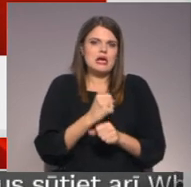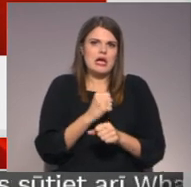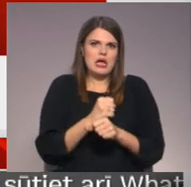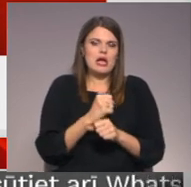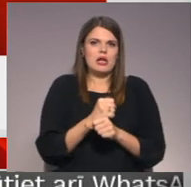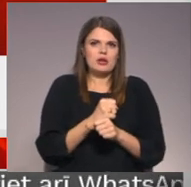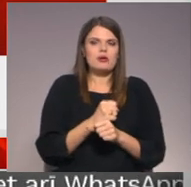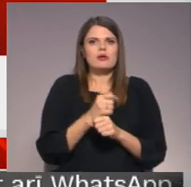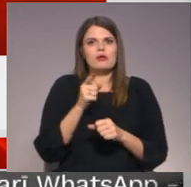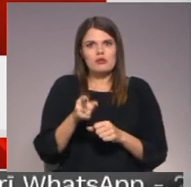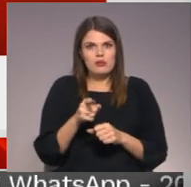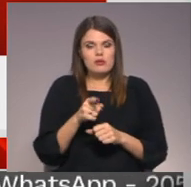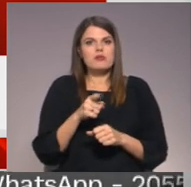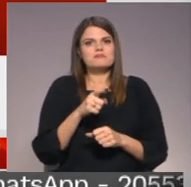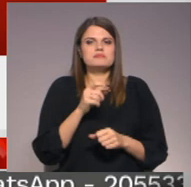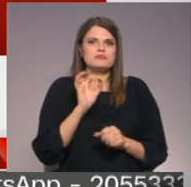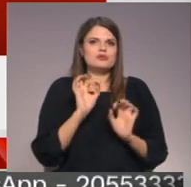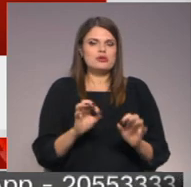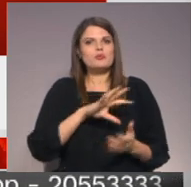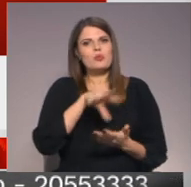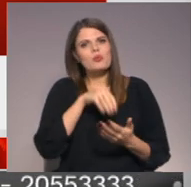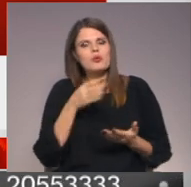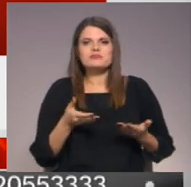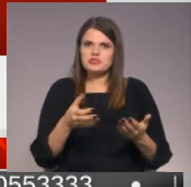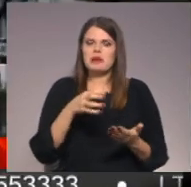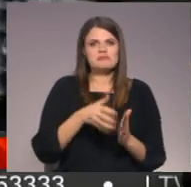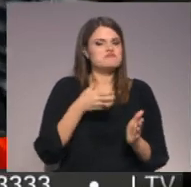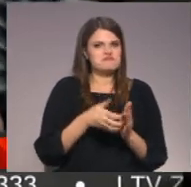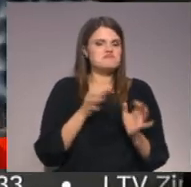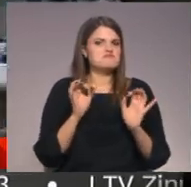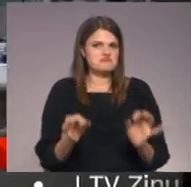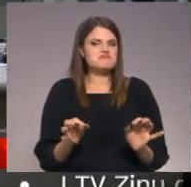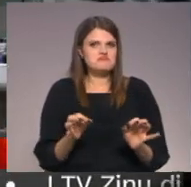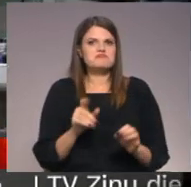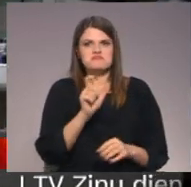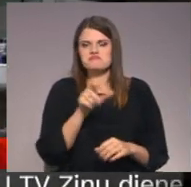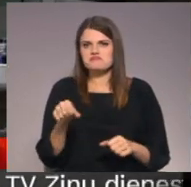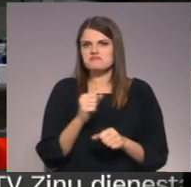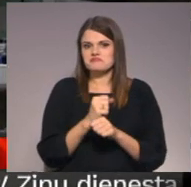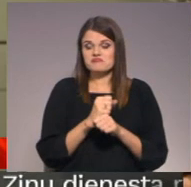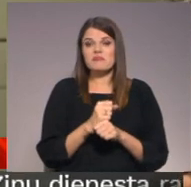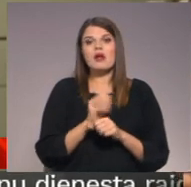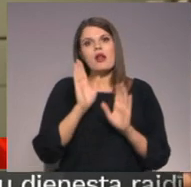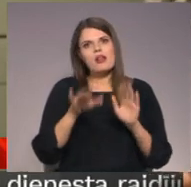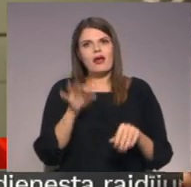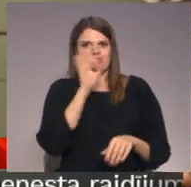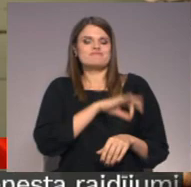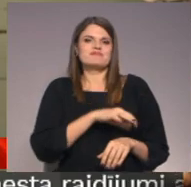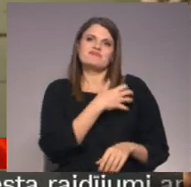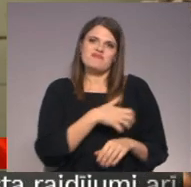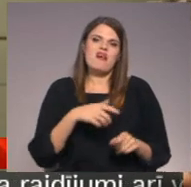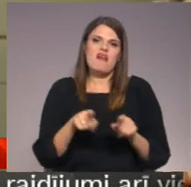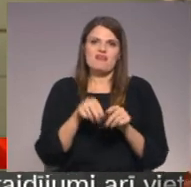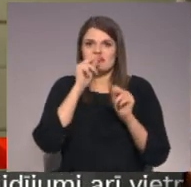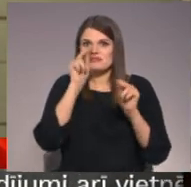kā konditoru trūkums. Patiesībā ir visu laiku. Lai kaut ko iegūtu, kaut kas ir jāzaudē, atzīst uzņēmējs, taču